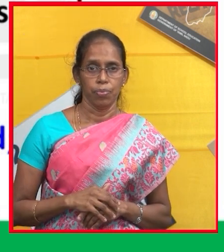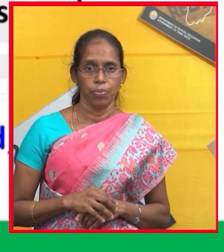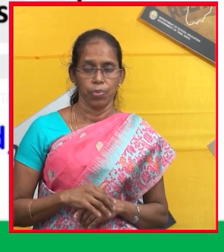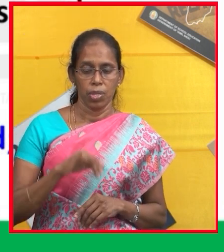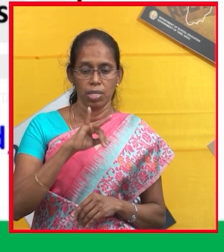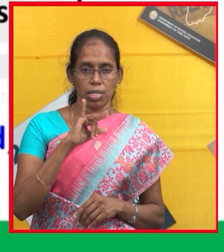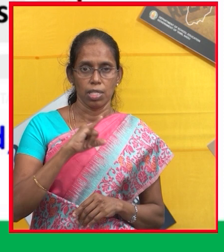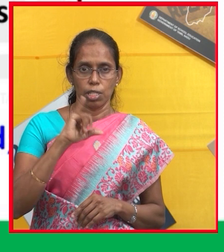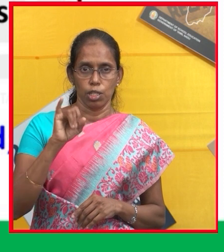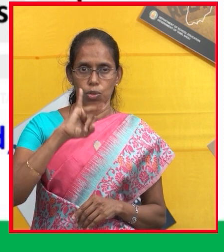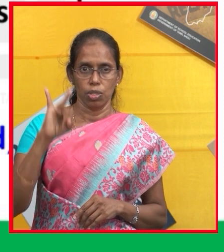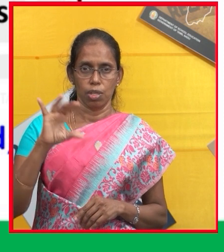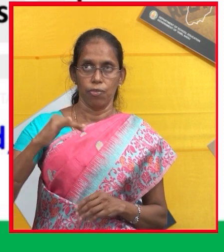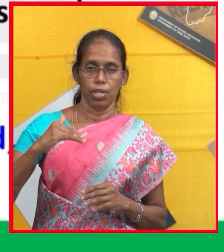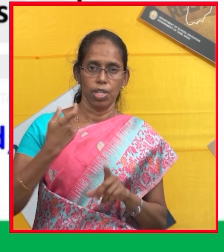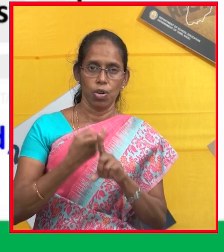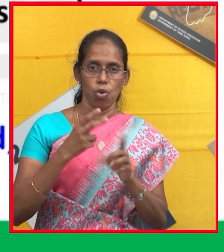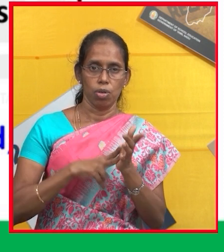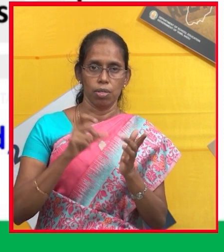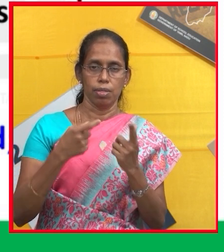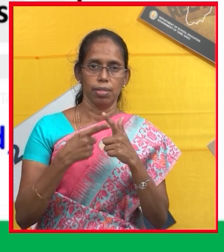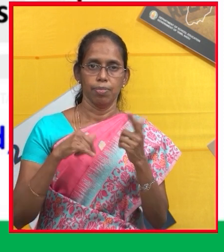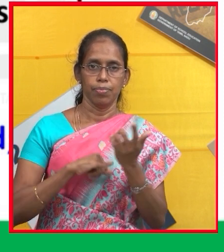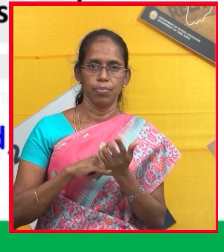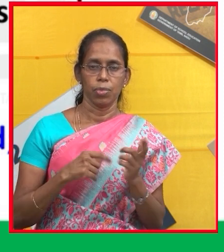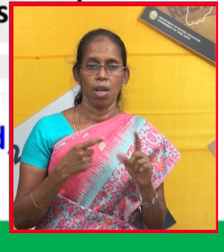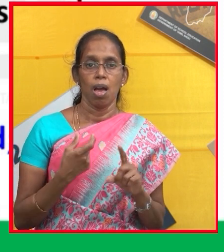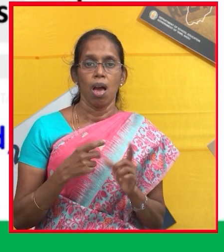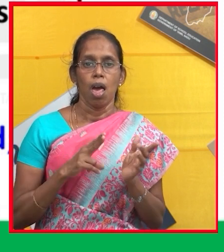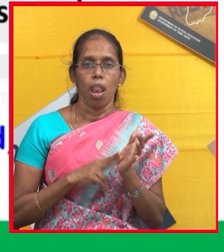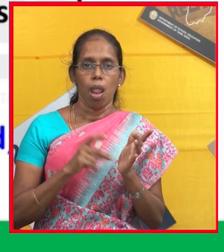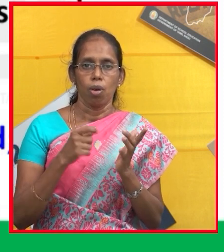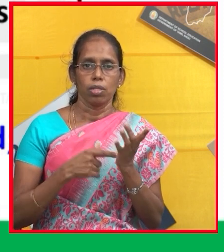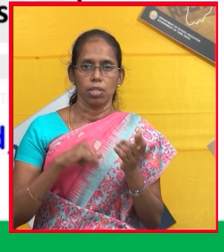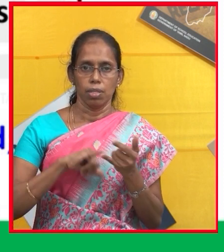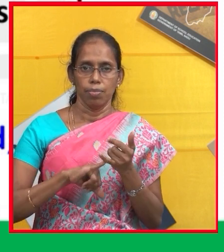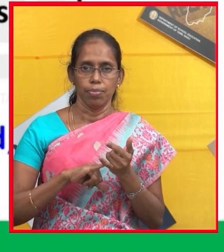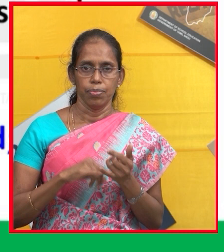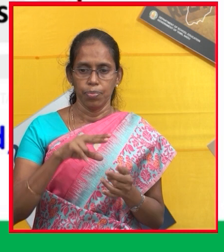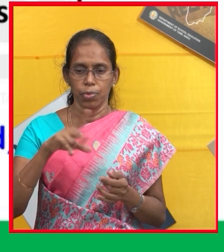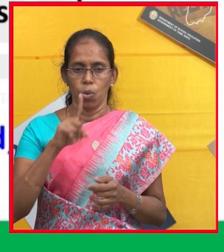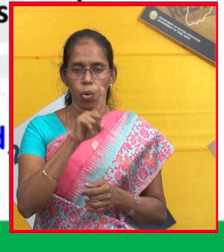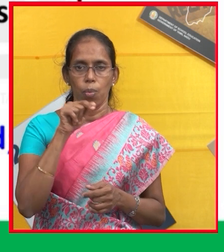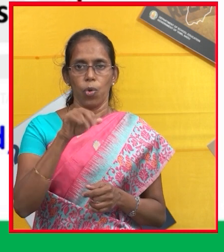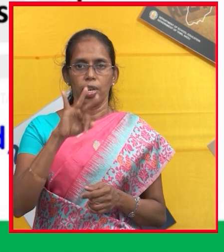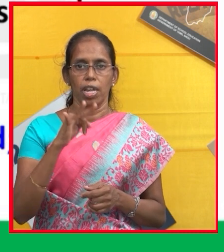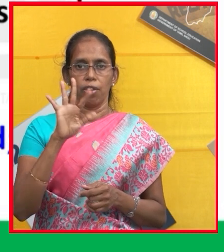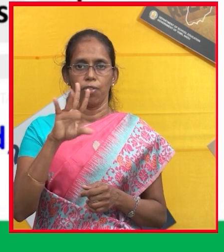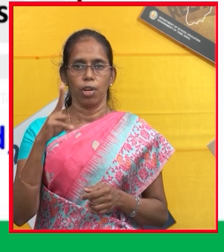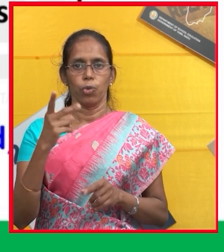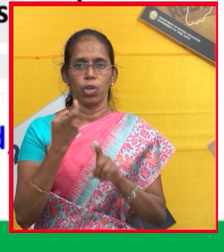70 knots. A knot means a unit of speed equal to 1 nautical mile per